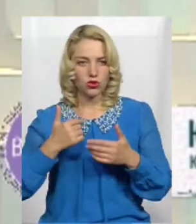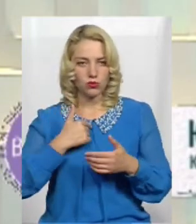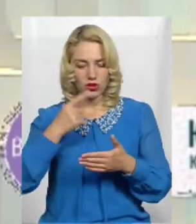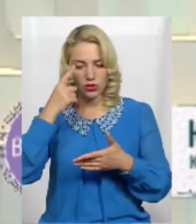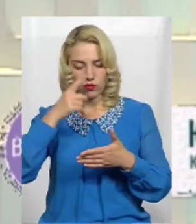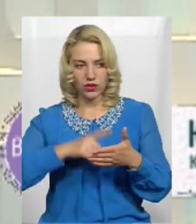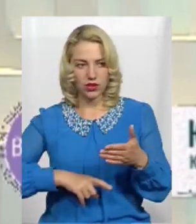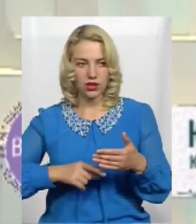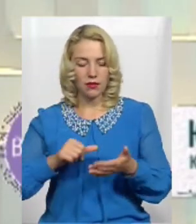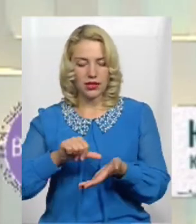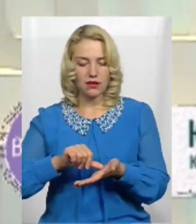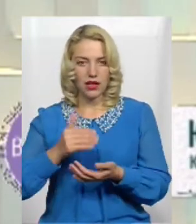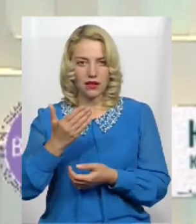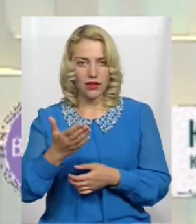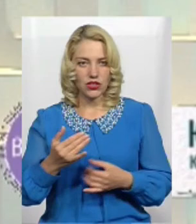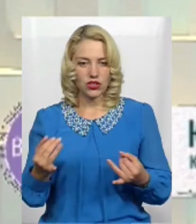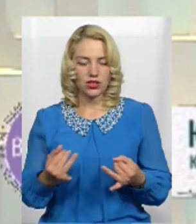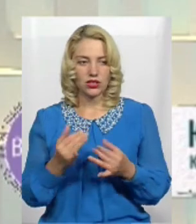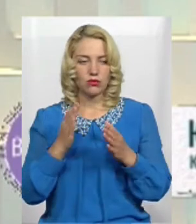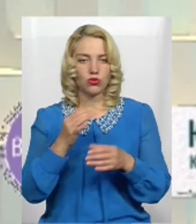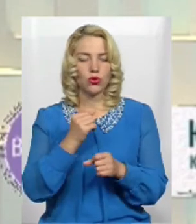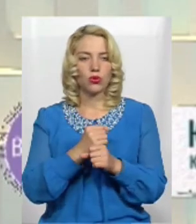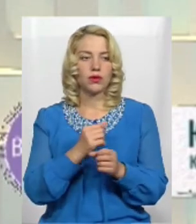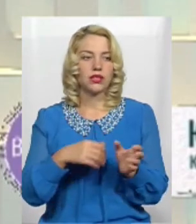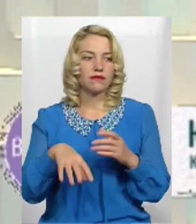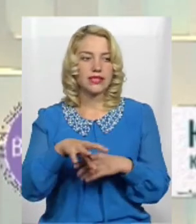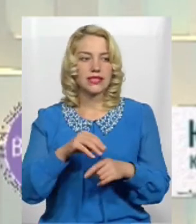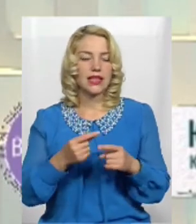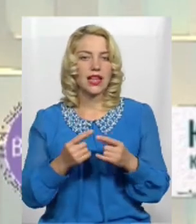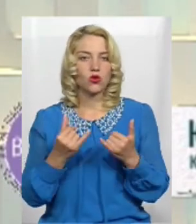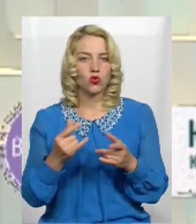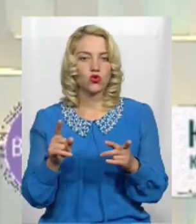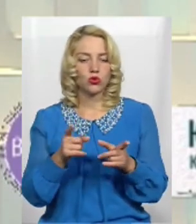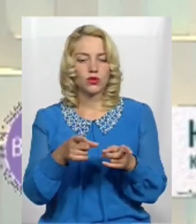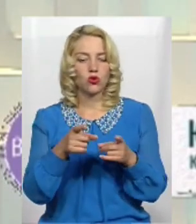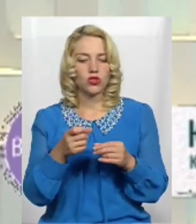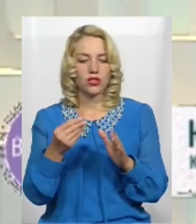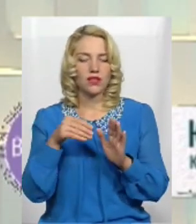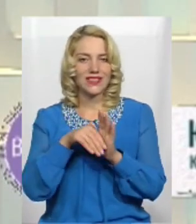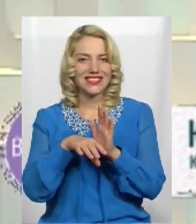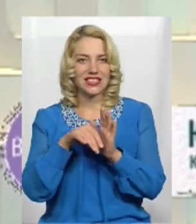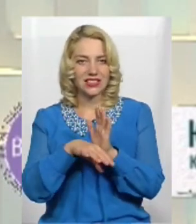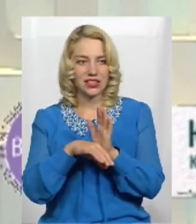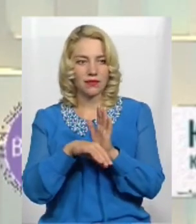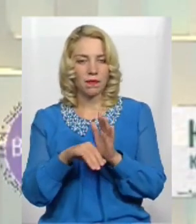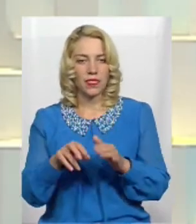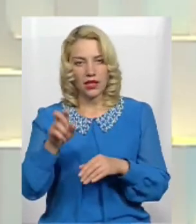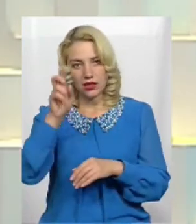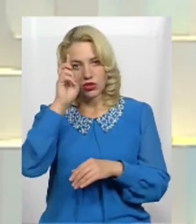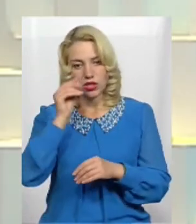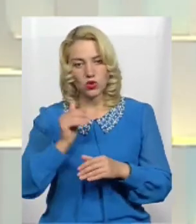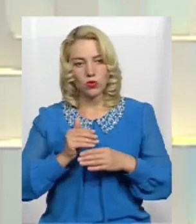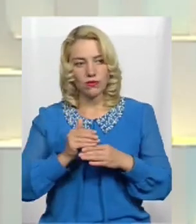мені довірите представляти ваші інтереси, буду робити все для того, щоб залучити інвестиції,